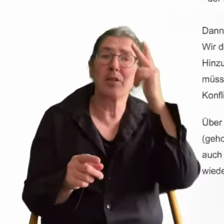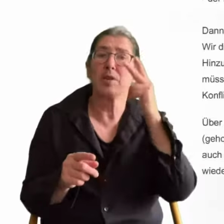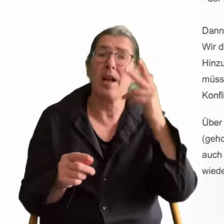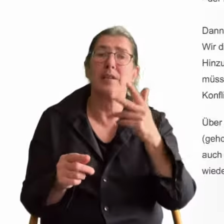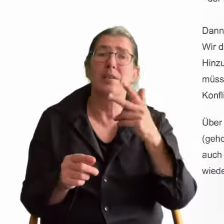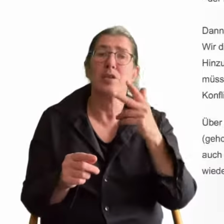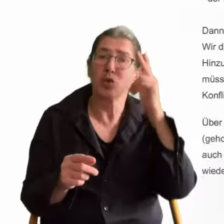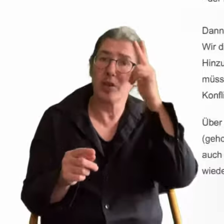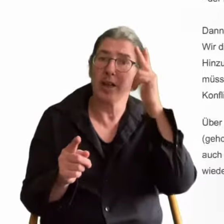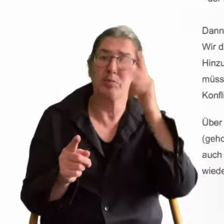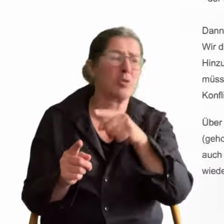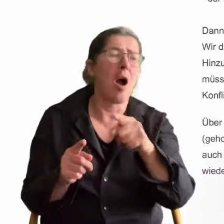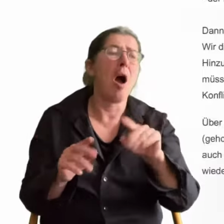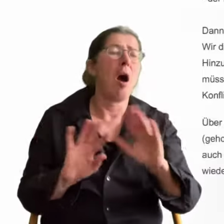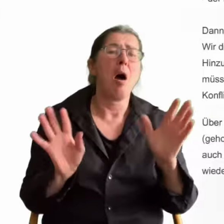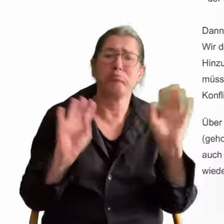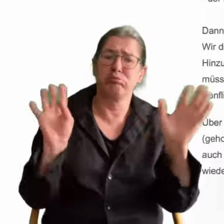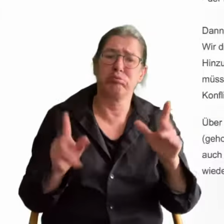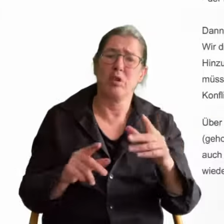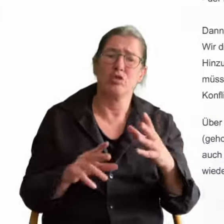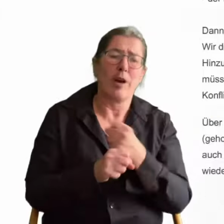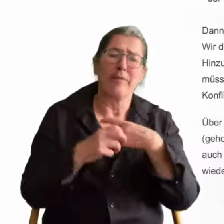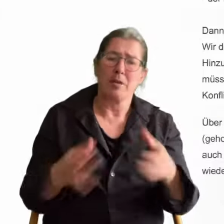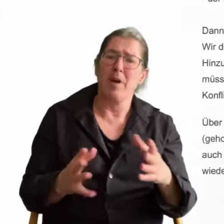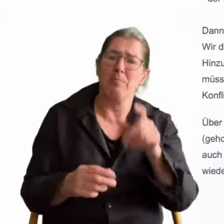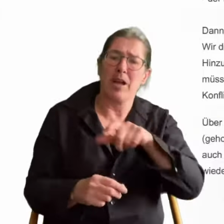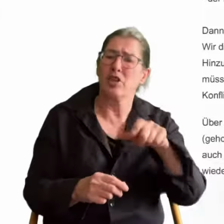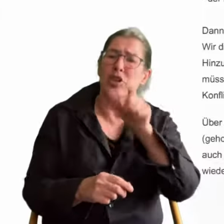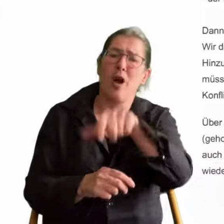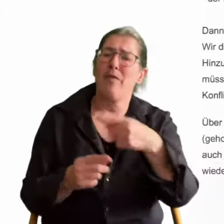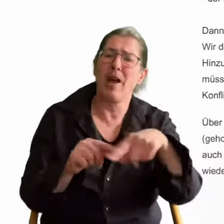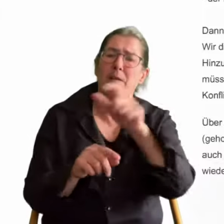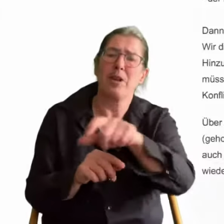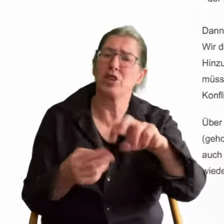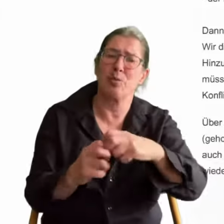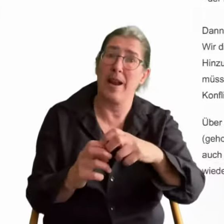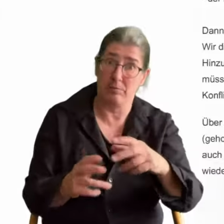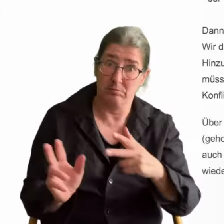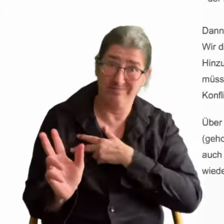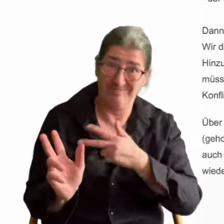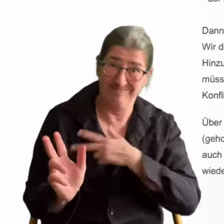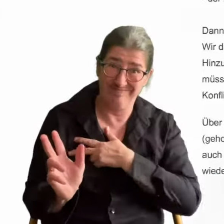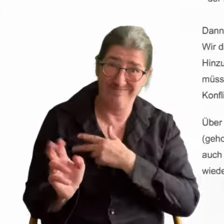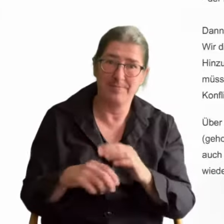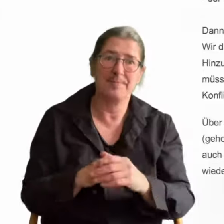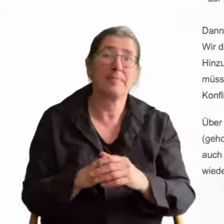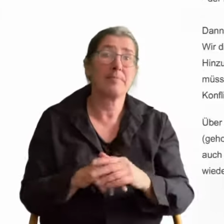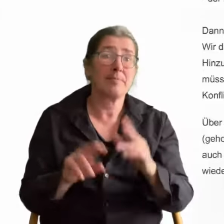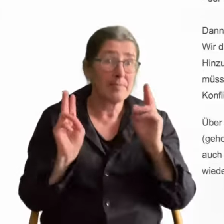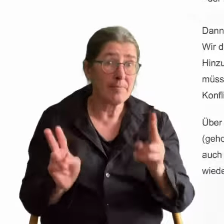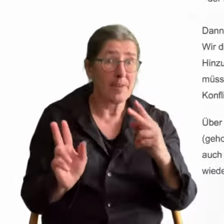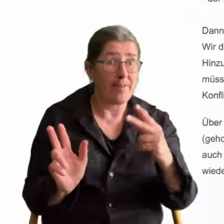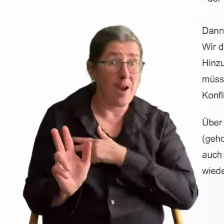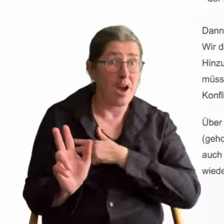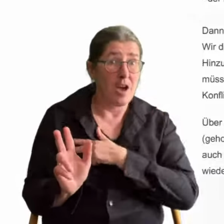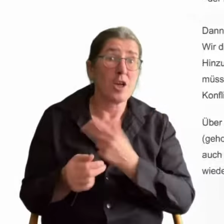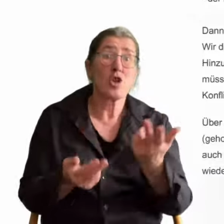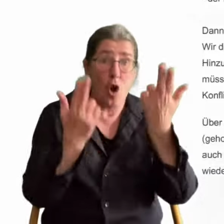nationalsozialismus würde das natürlich niemand mehr tun ist das wirklich wahr tatsächlich ist die wahrheit